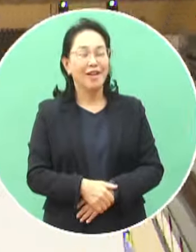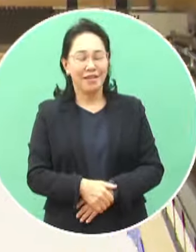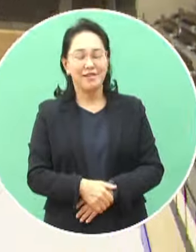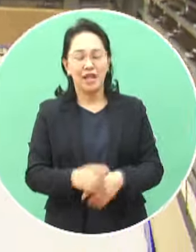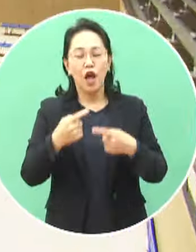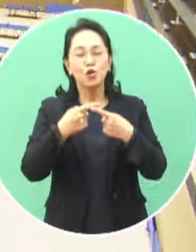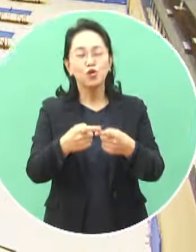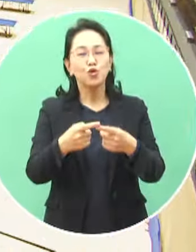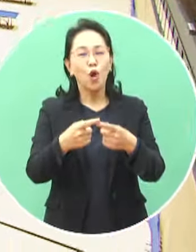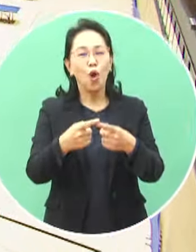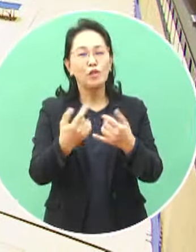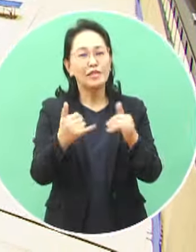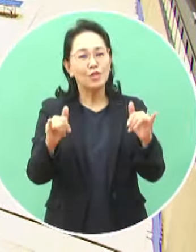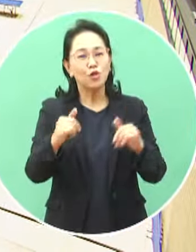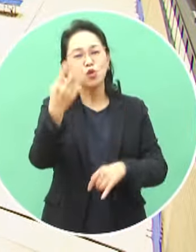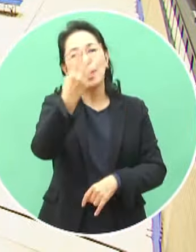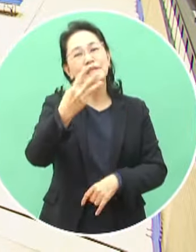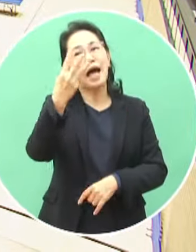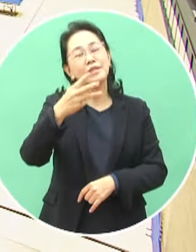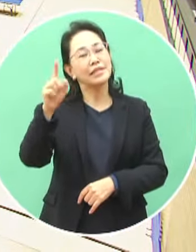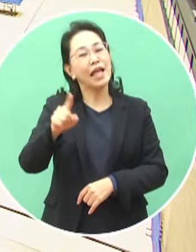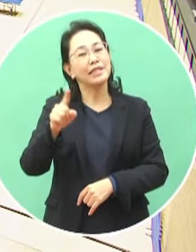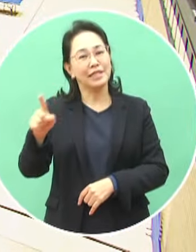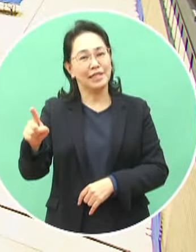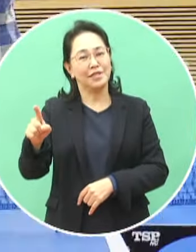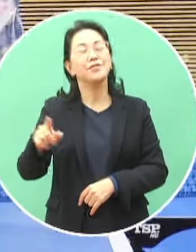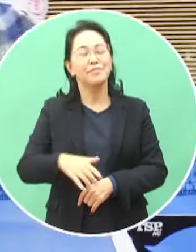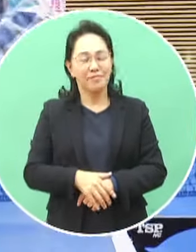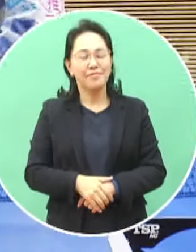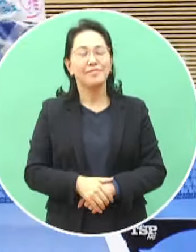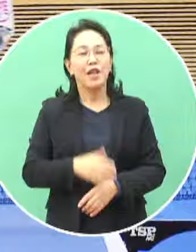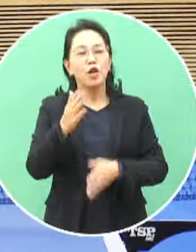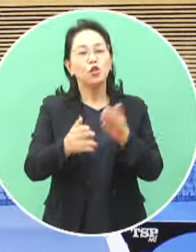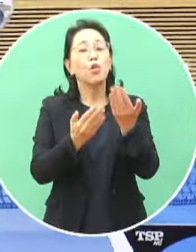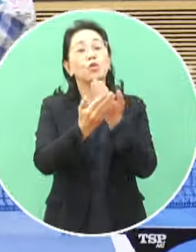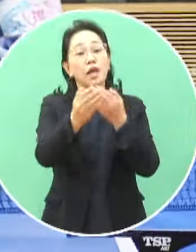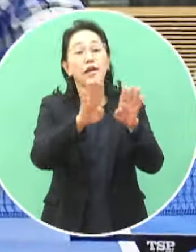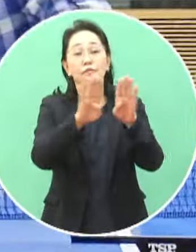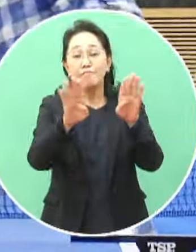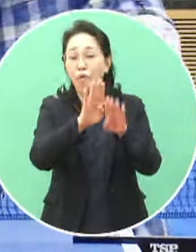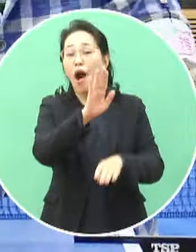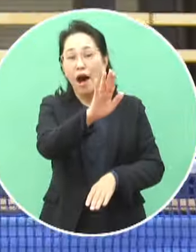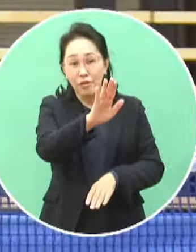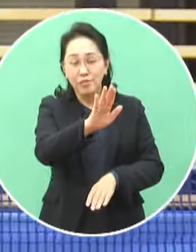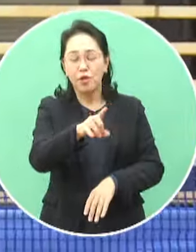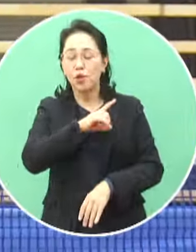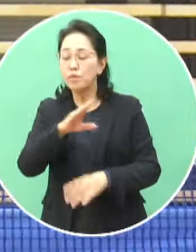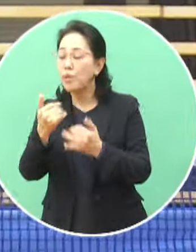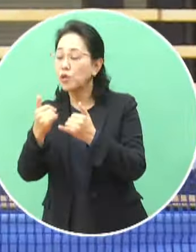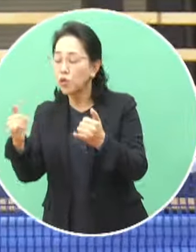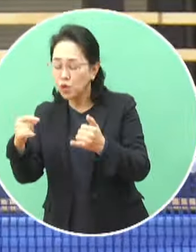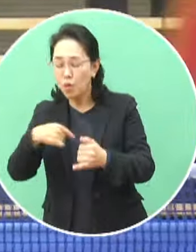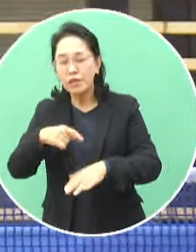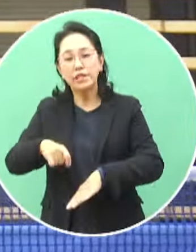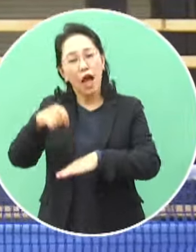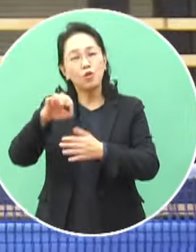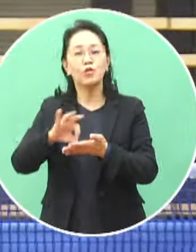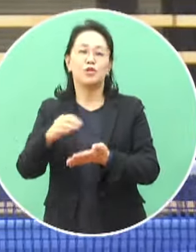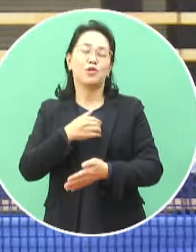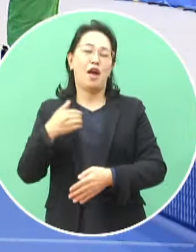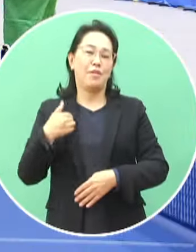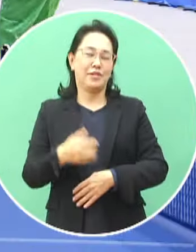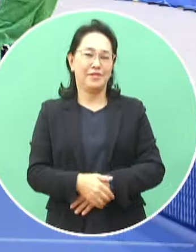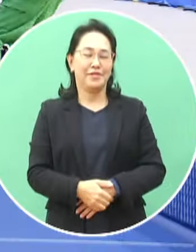収容人員3000人の巨大アリーナはスポーツ大会も開かれますが、一般市民も気軽に利用できるんです